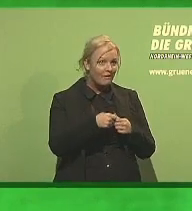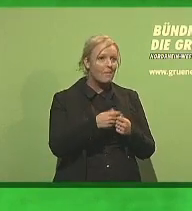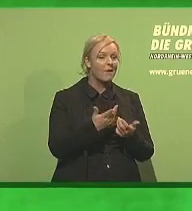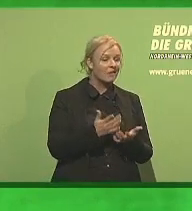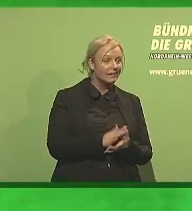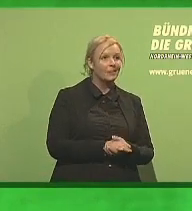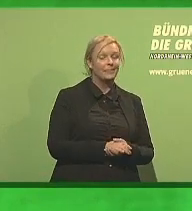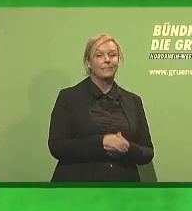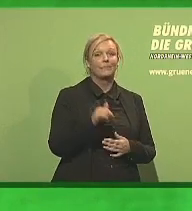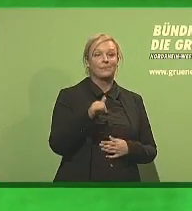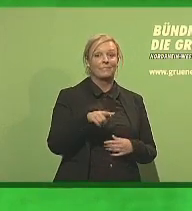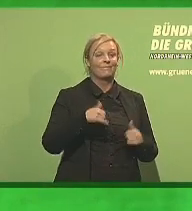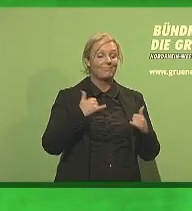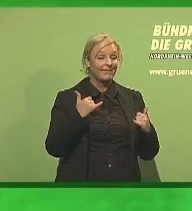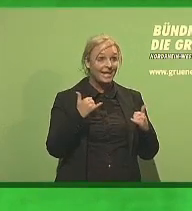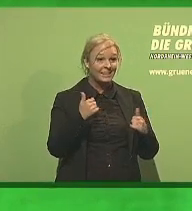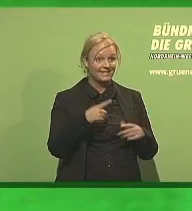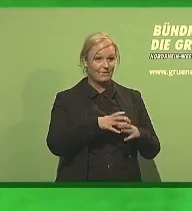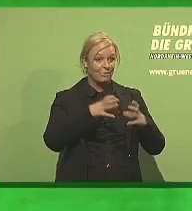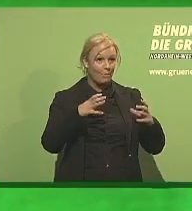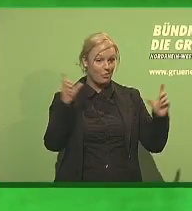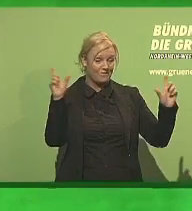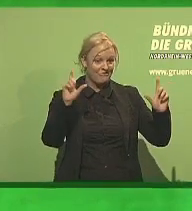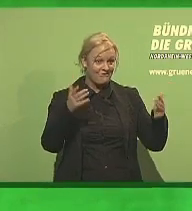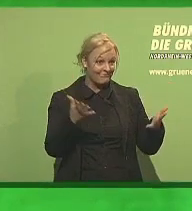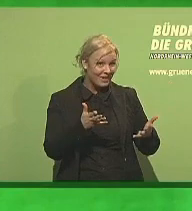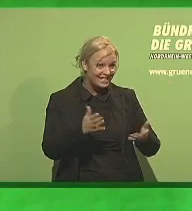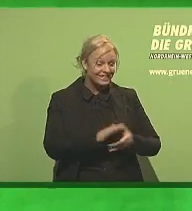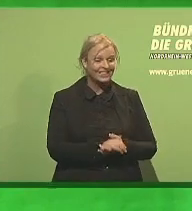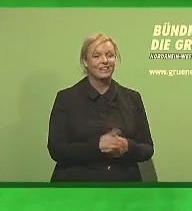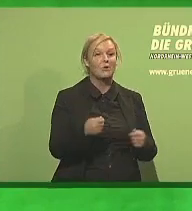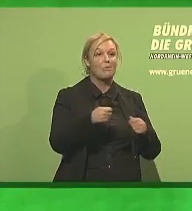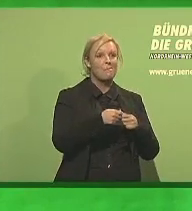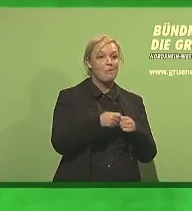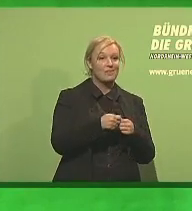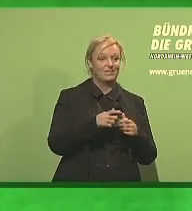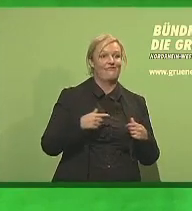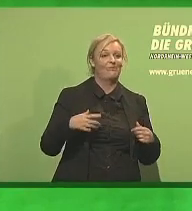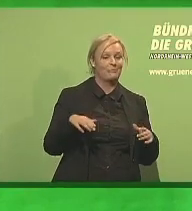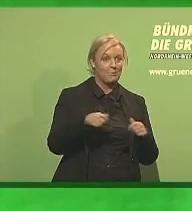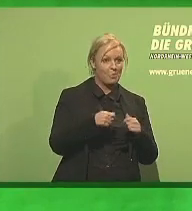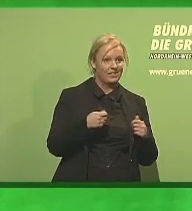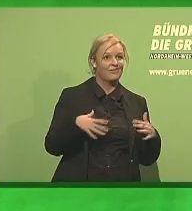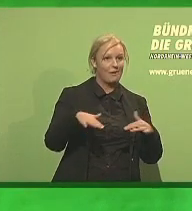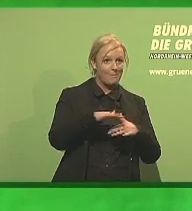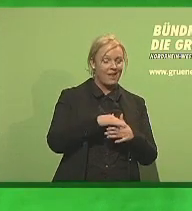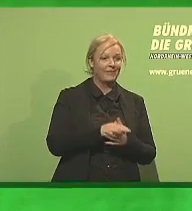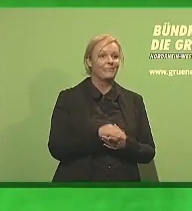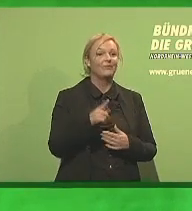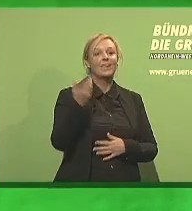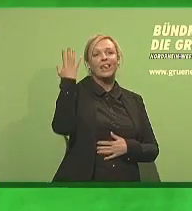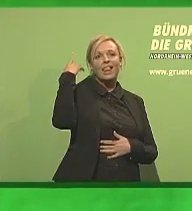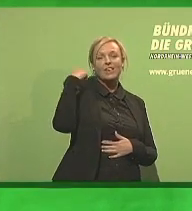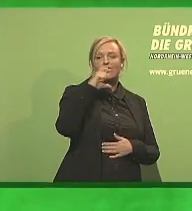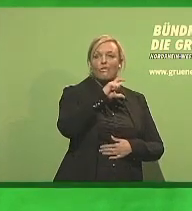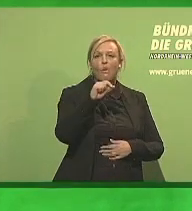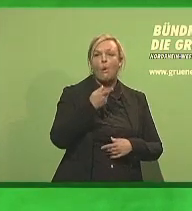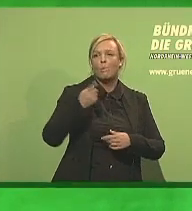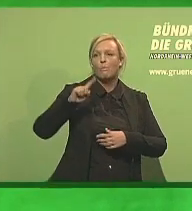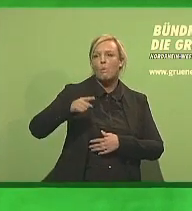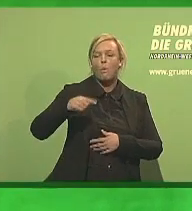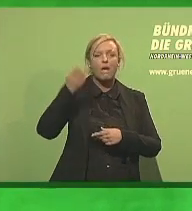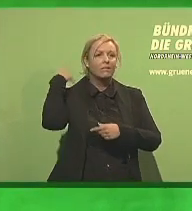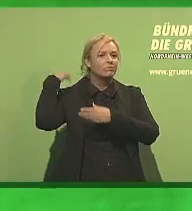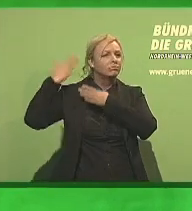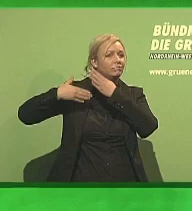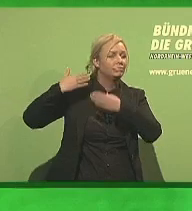ein größeres Fest der Demokratie und der Beteiligung im Landesverband oder im gesamten Bundesverband war natürlich das, was wir die letzten Wochen und Monate gemacht haben, nämlich